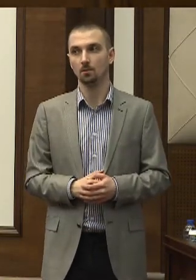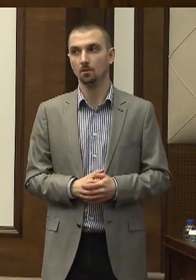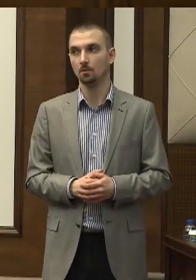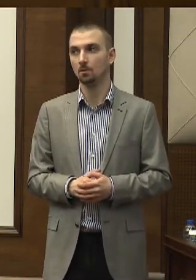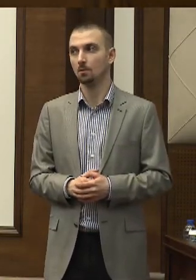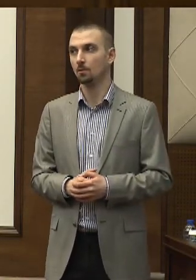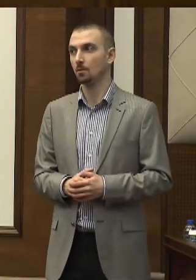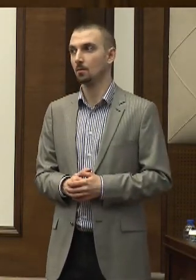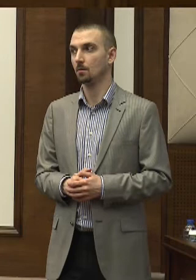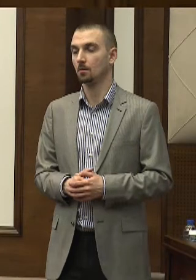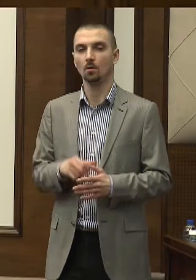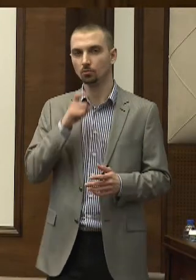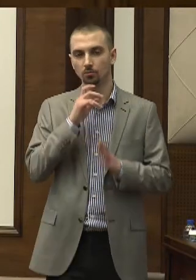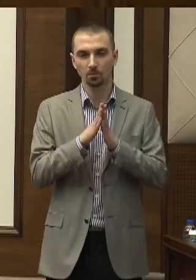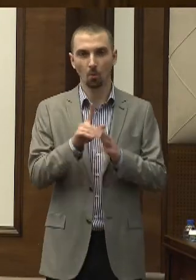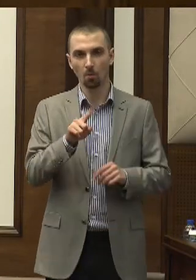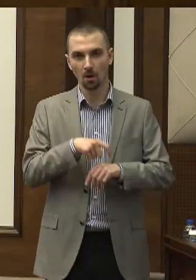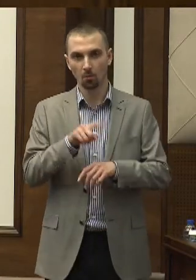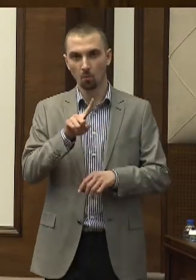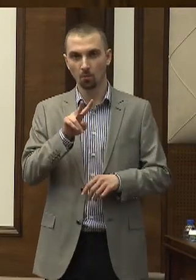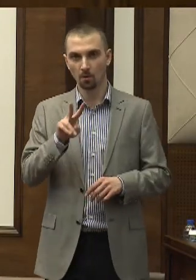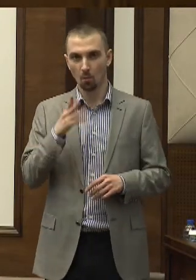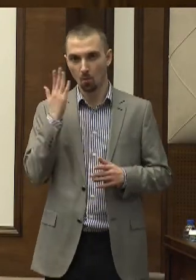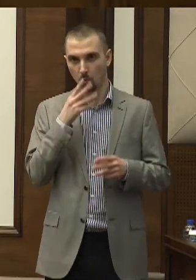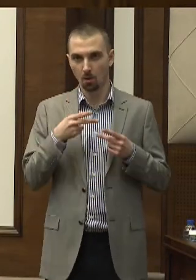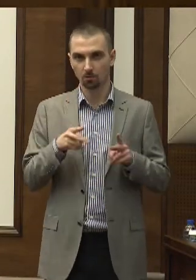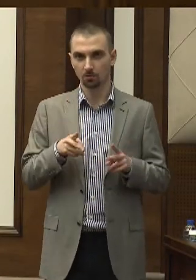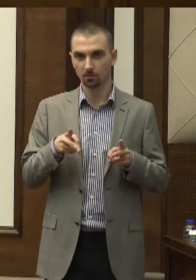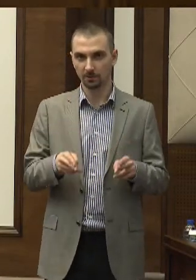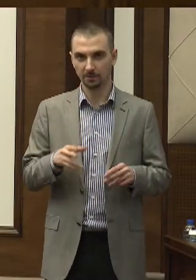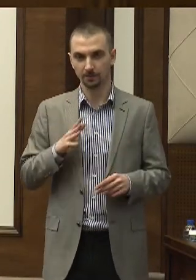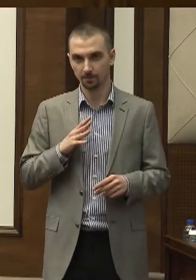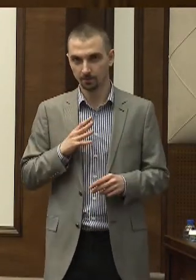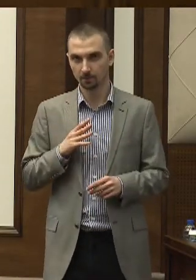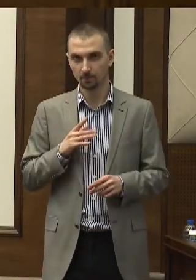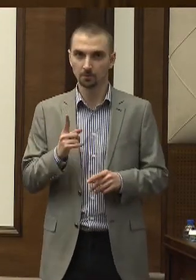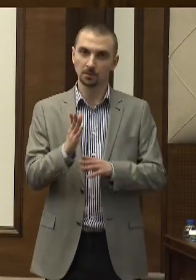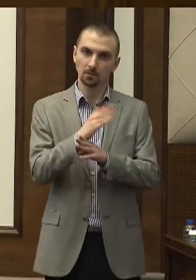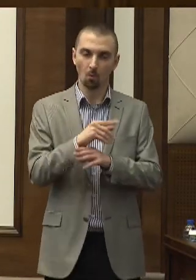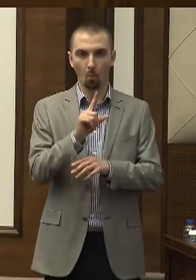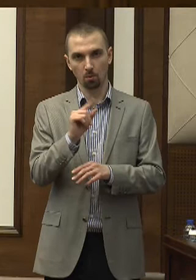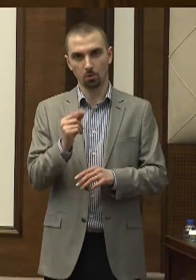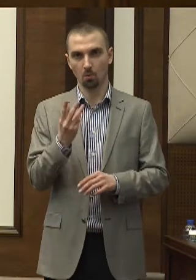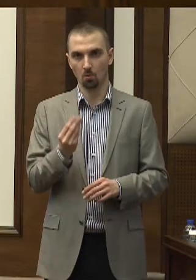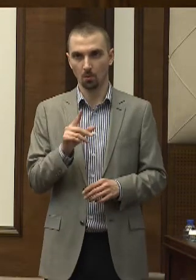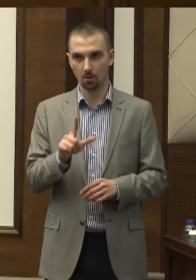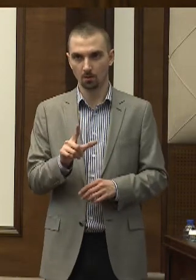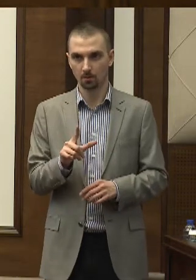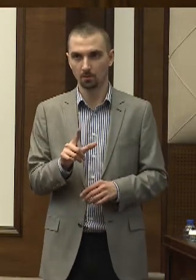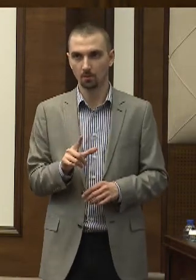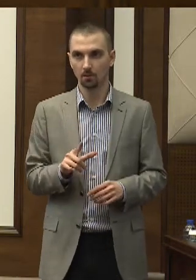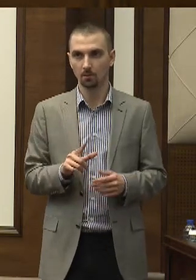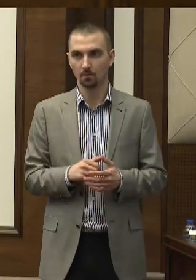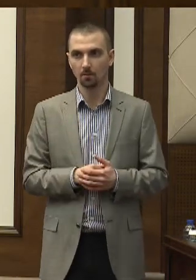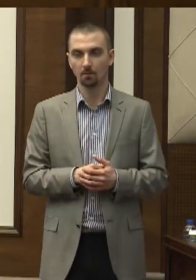ediyoruz. 12'de düzeltiyorum. Yarın saat 12'de. Onu yarın saat 11'e çekin arkadaşlar.